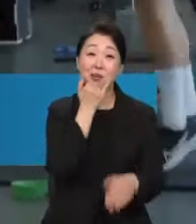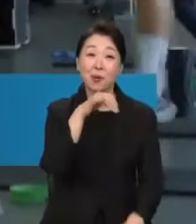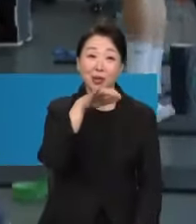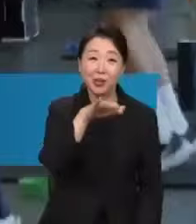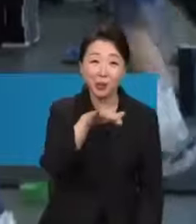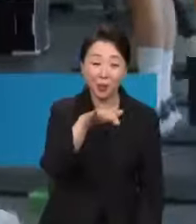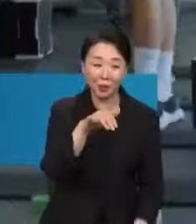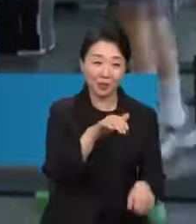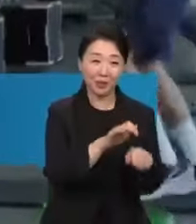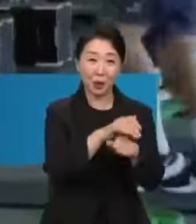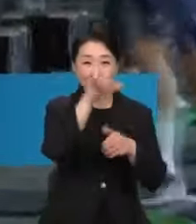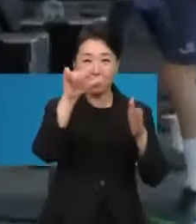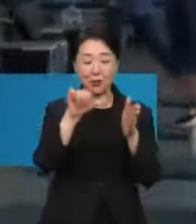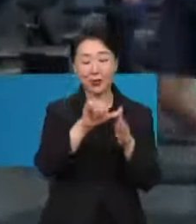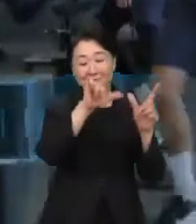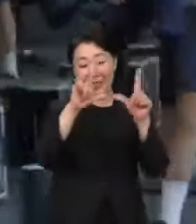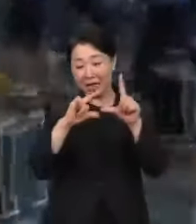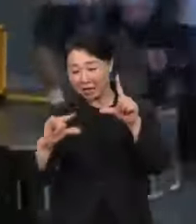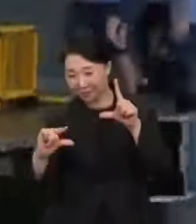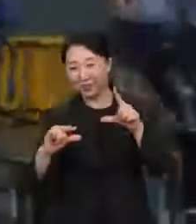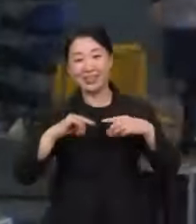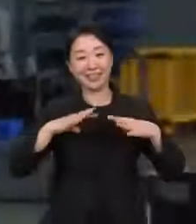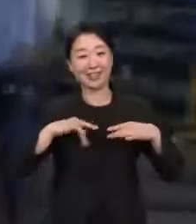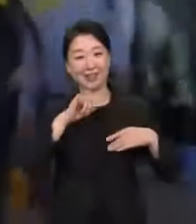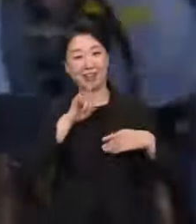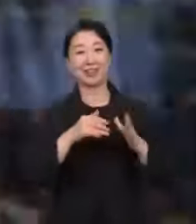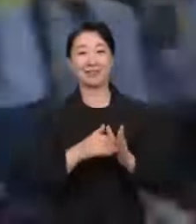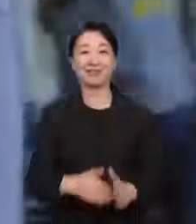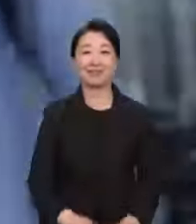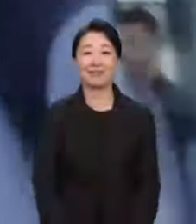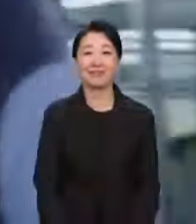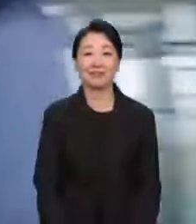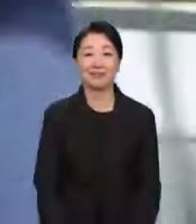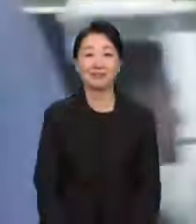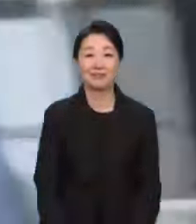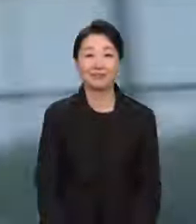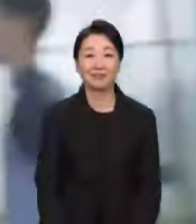축구 인생의 일부분이어서 자랑스럽다는 말을 남겼습니다.